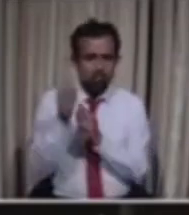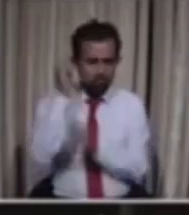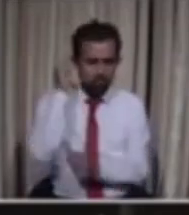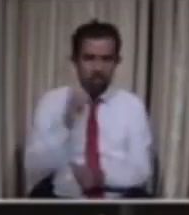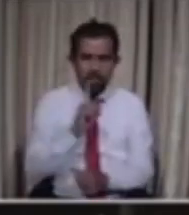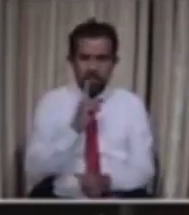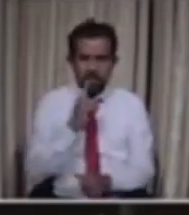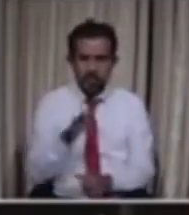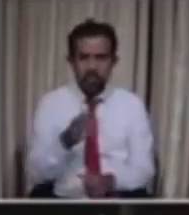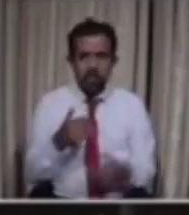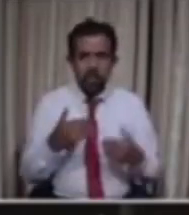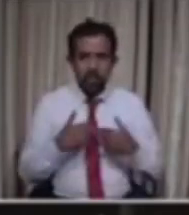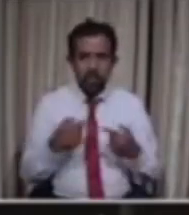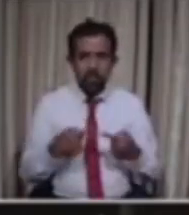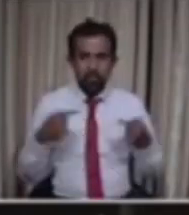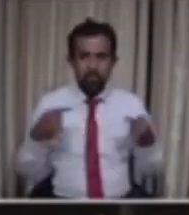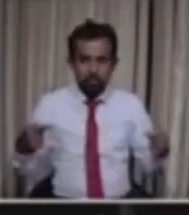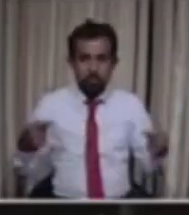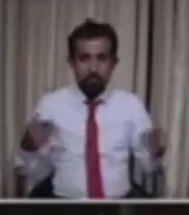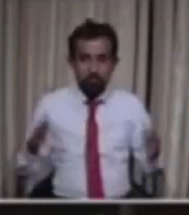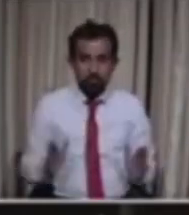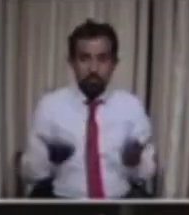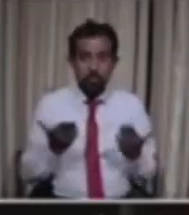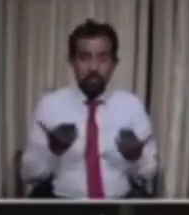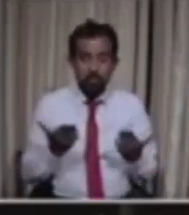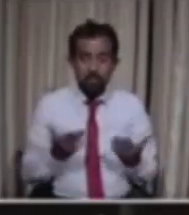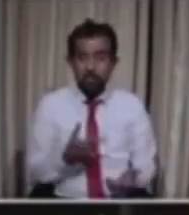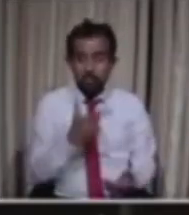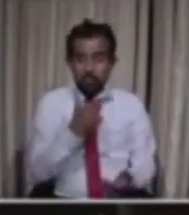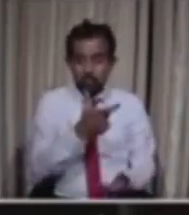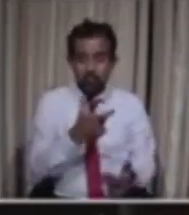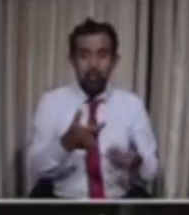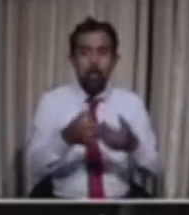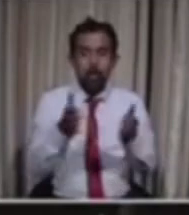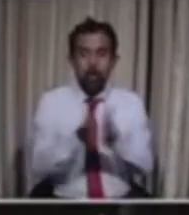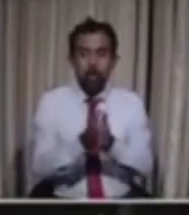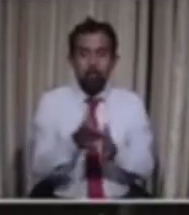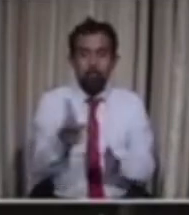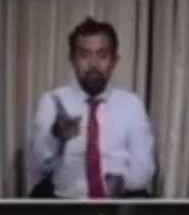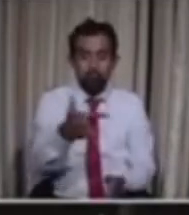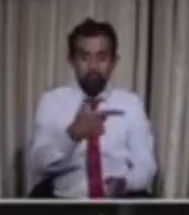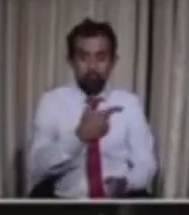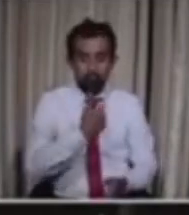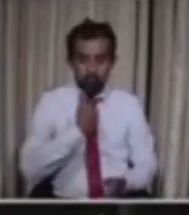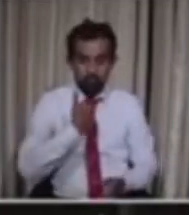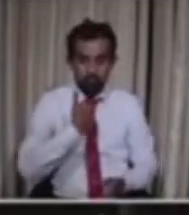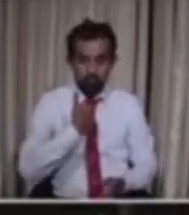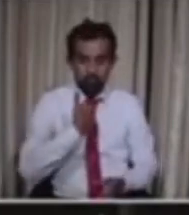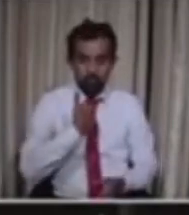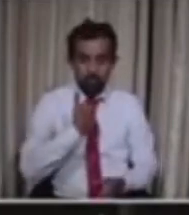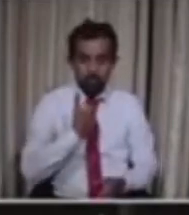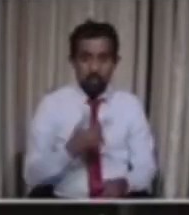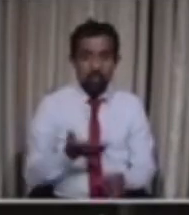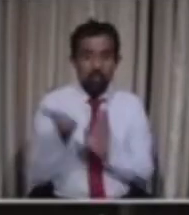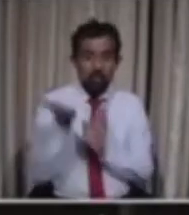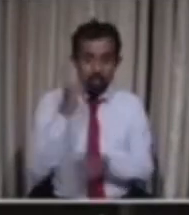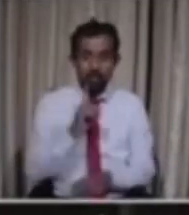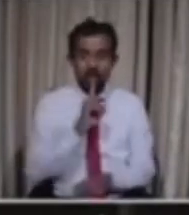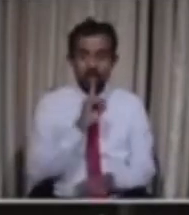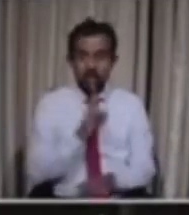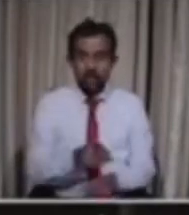உங்களுடைய கொடூர சட்டங்களும் உங்களுடைய மக்களுக்கு எதிராக திரும்பும் என்று. அதே செயல்பாடுகள் இன்று உங்களுடைய மக்களை நோக்கி தீவிரமடைய